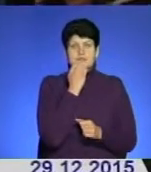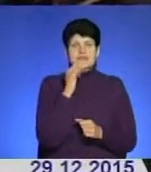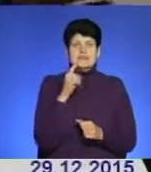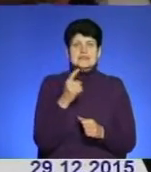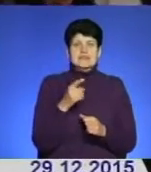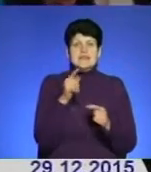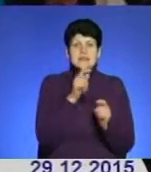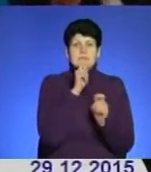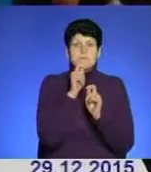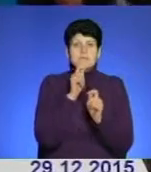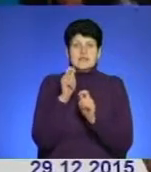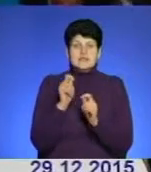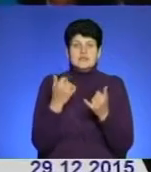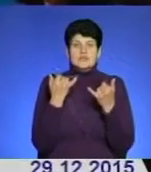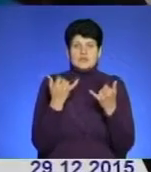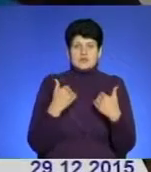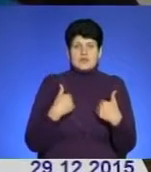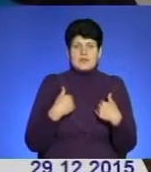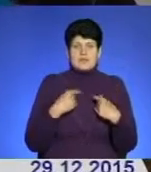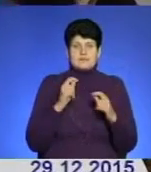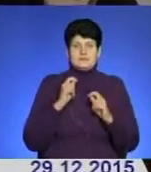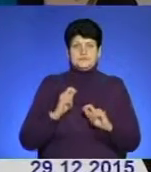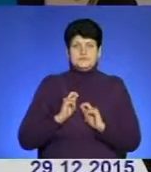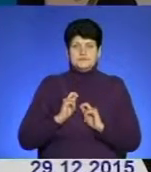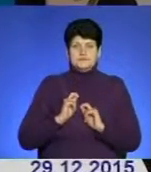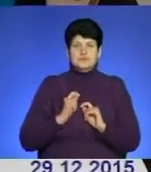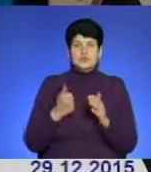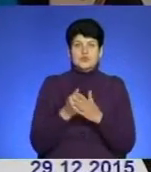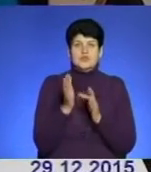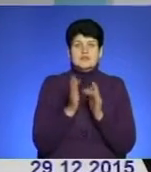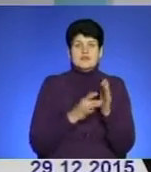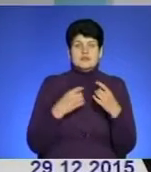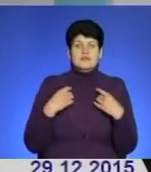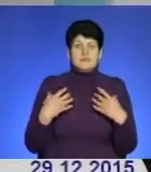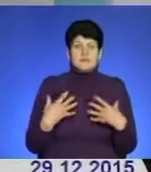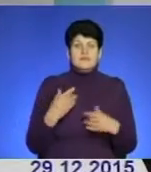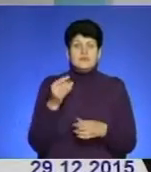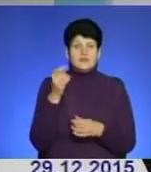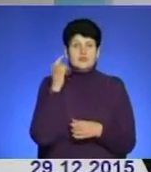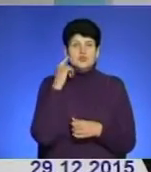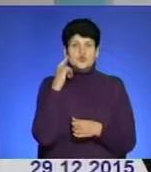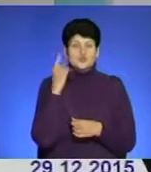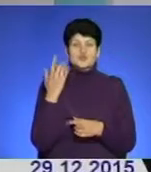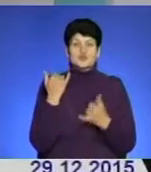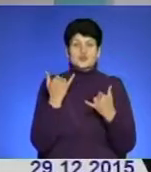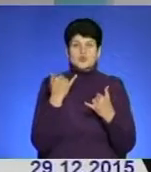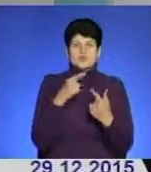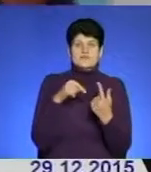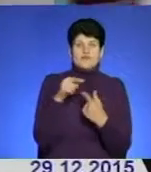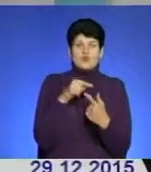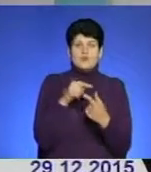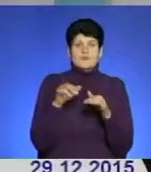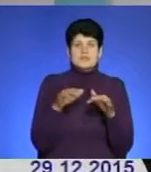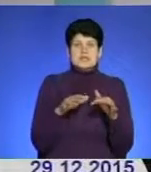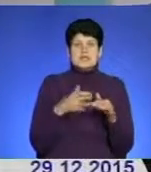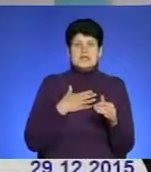такі презенти, які вона нам сьогодні спрезентувала до різдвяних свят. Ви чули інформацію, сьогодні зворотній процес наших людей,